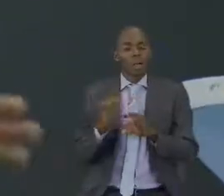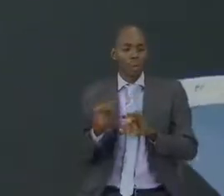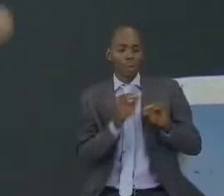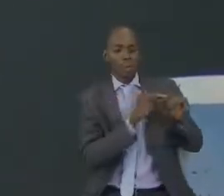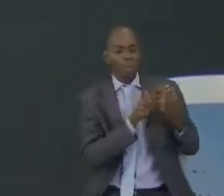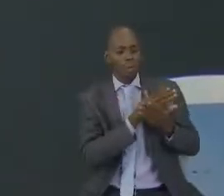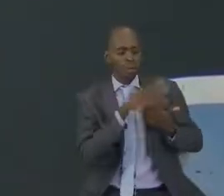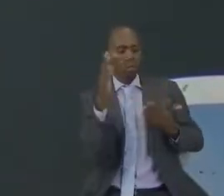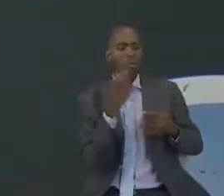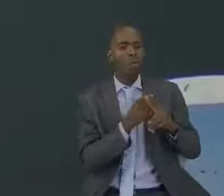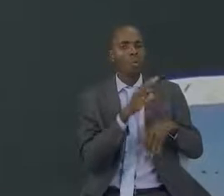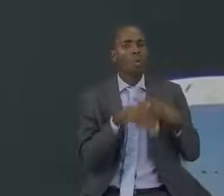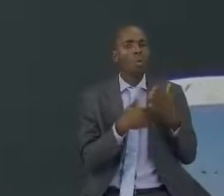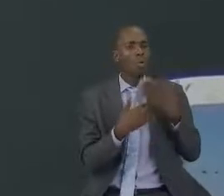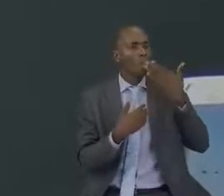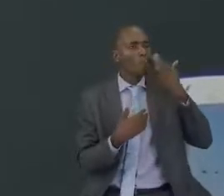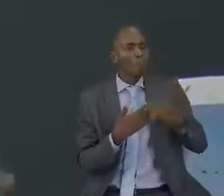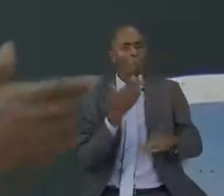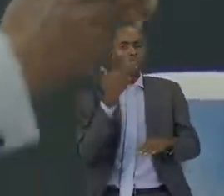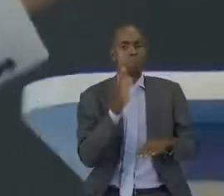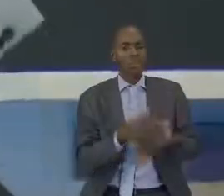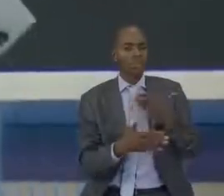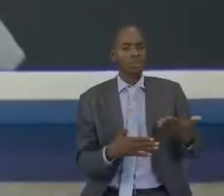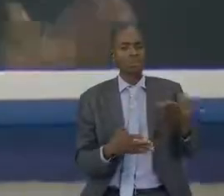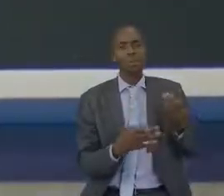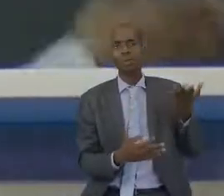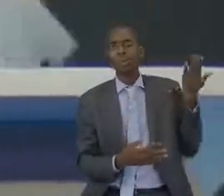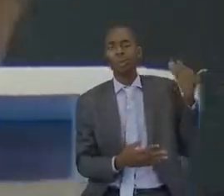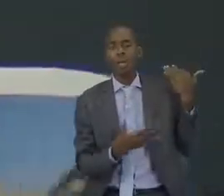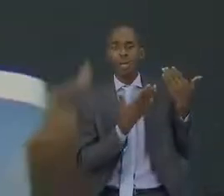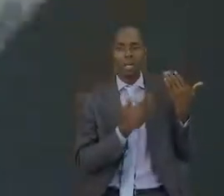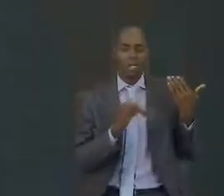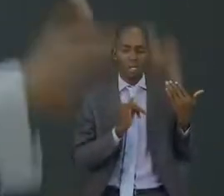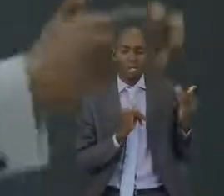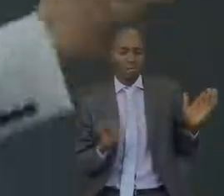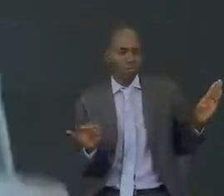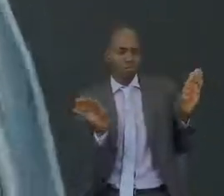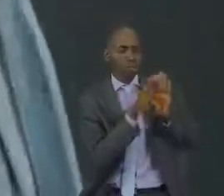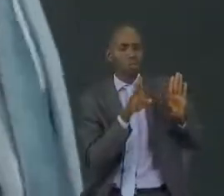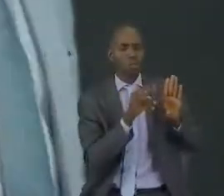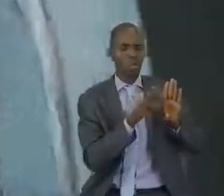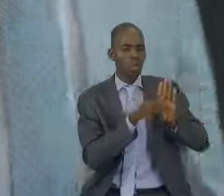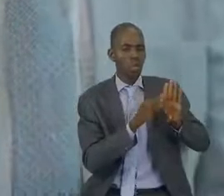de toutes les mauvaises choses du passé et je ferme la porte